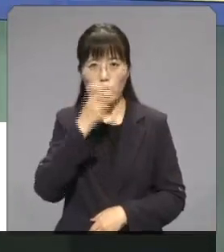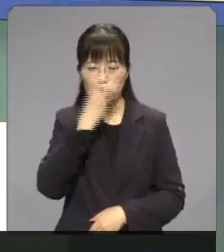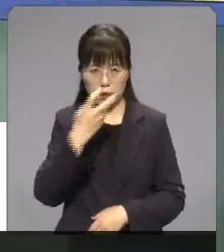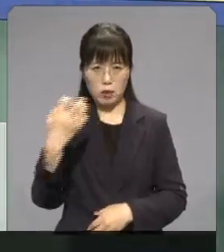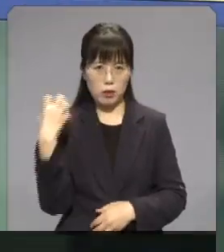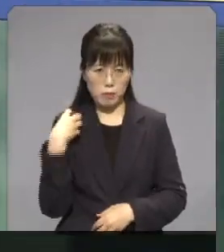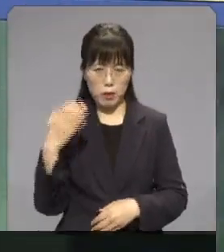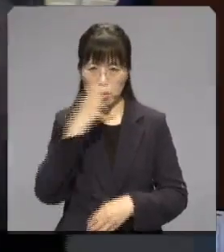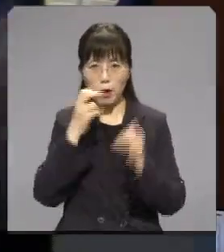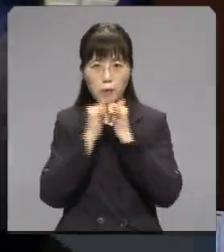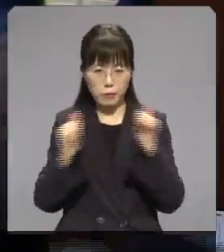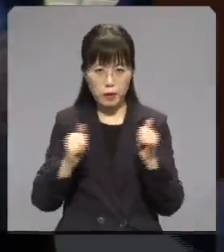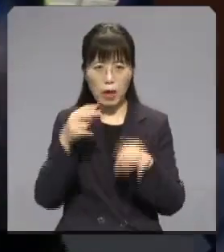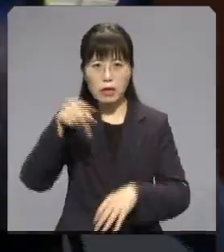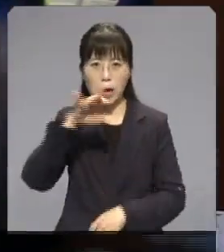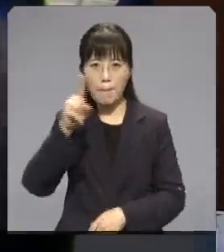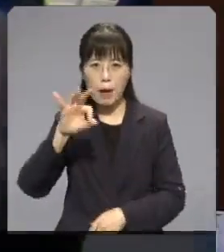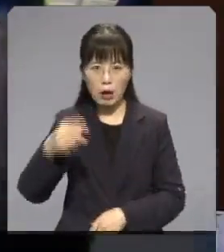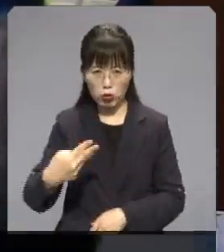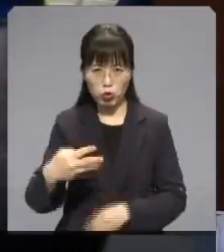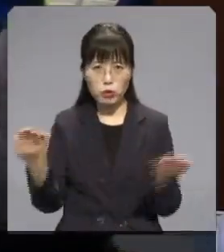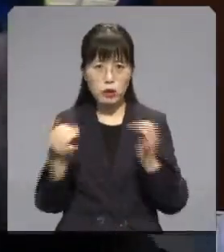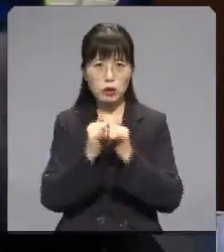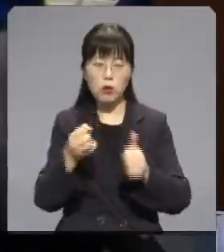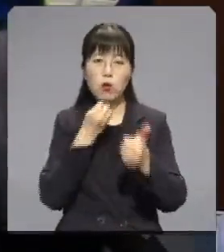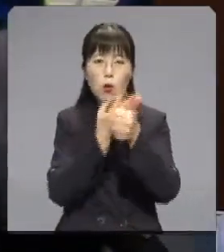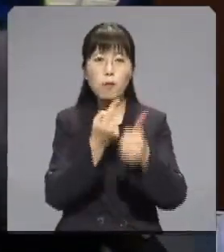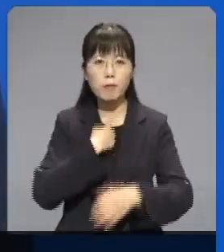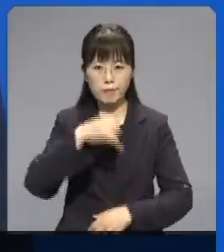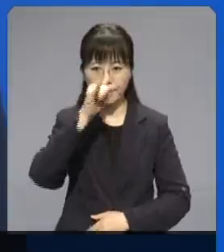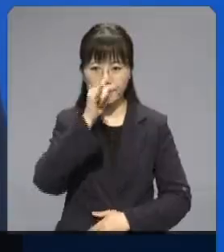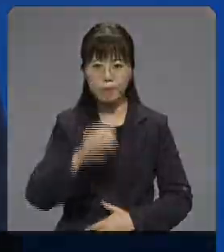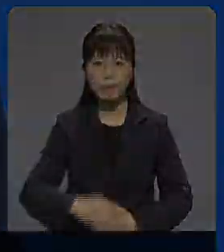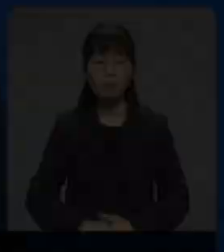검사와 쌍방울 직원을 고발한 바 있습니다